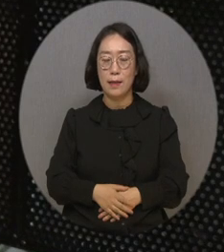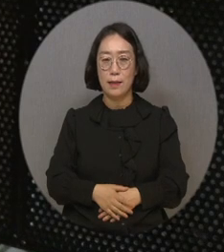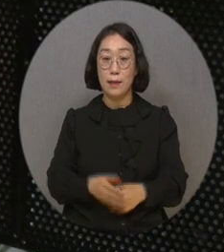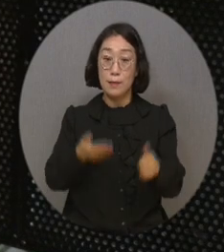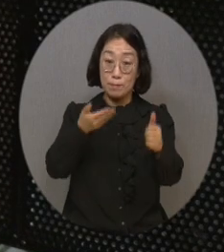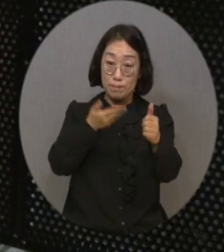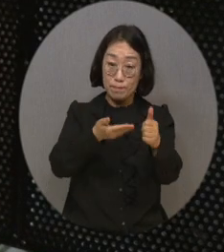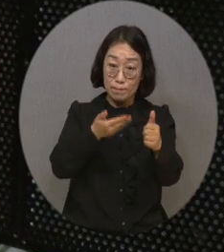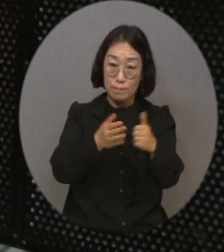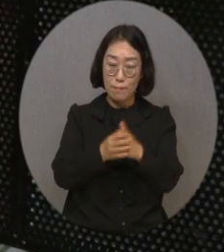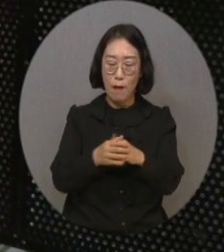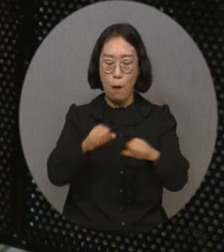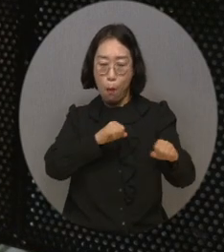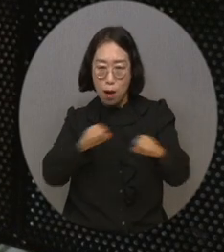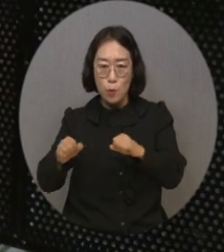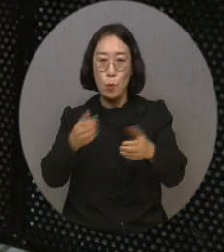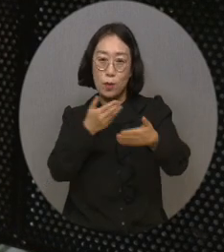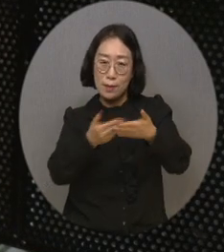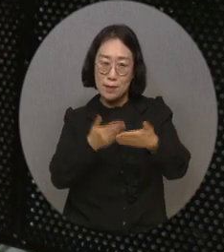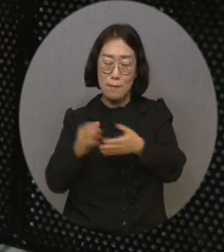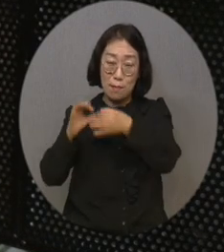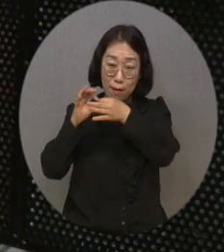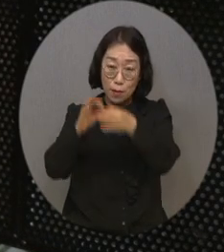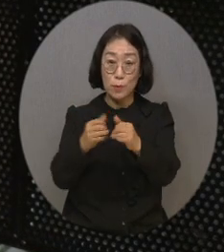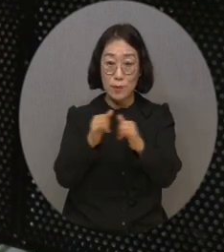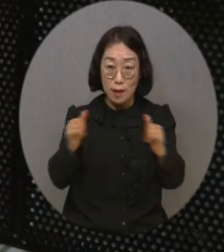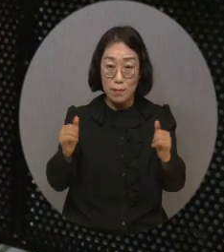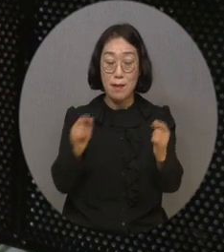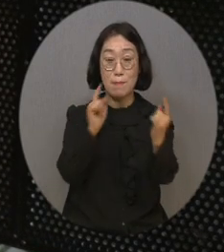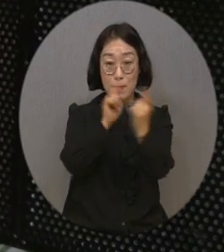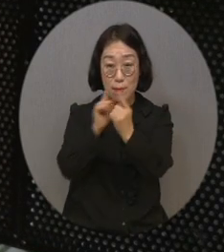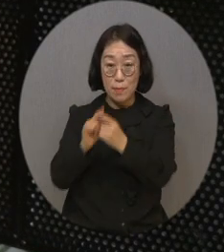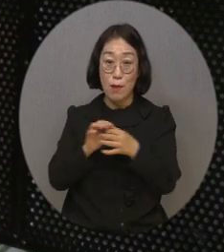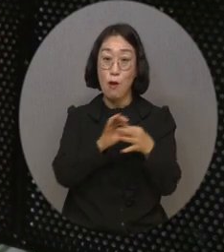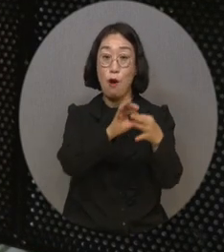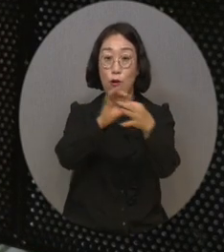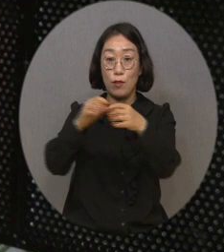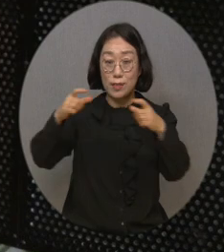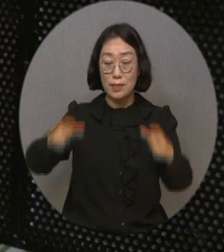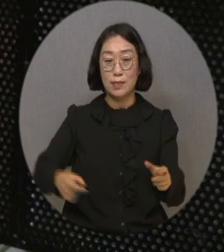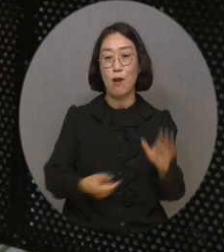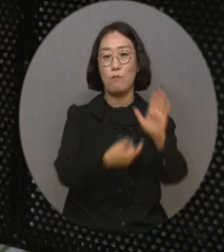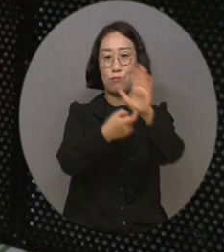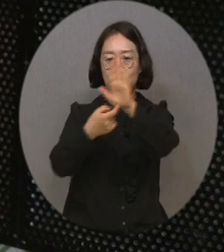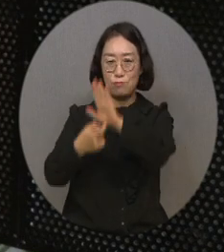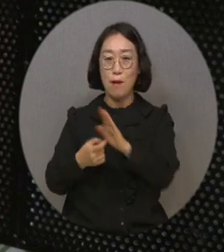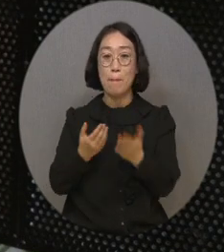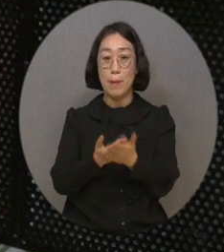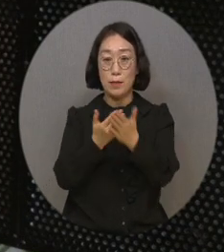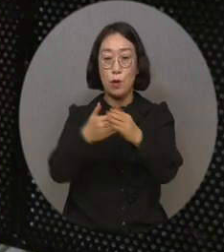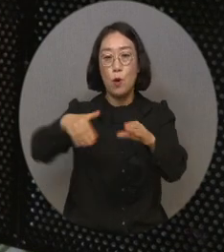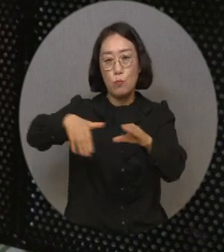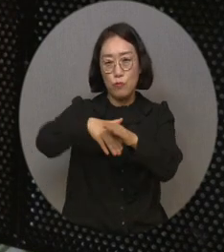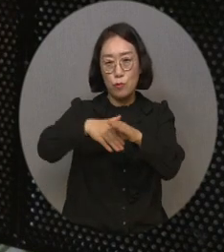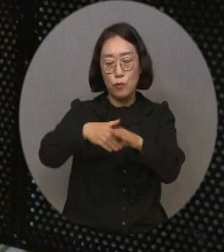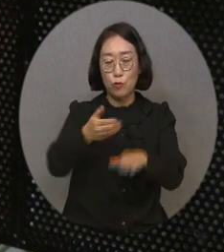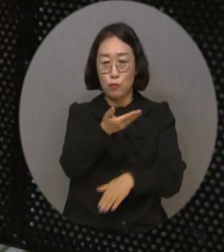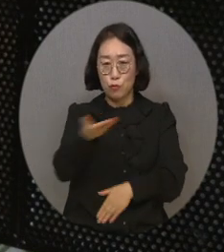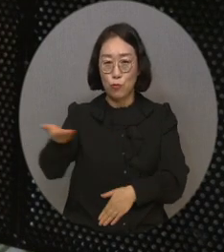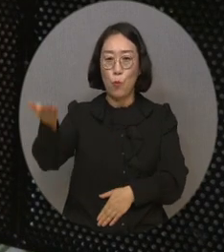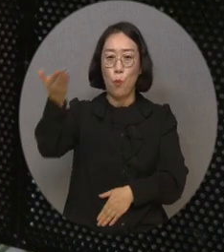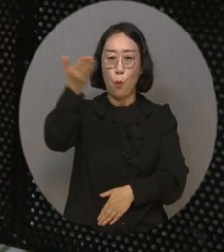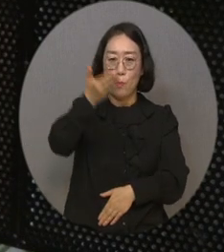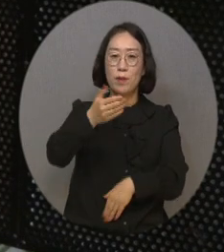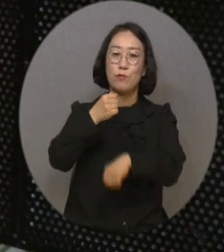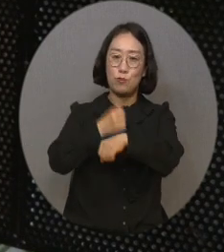정진홍 작가는 왕성한 작품 활동으로 사람들과 함께하며 지역을 알리고 발전시켜 문화적 수준을